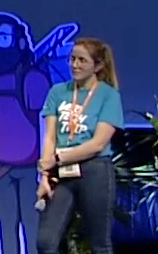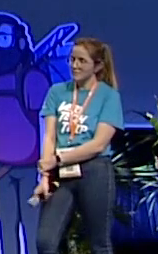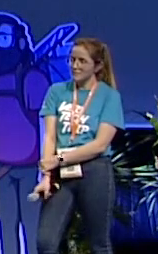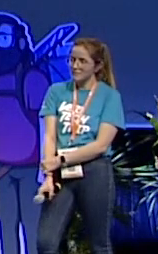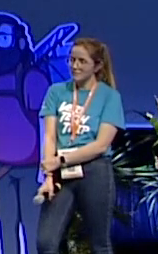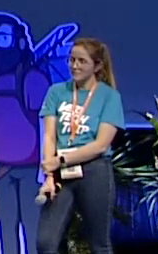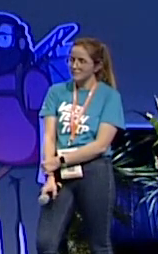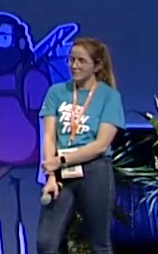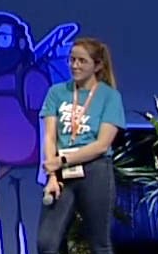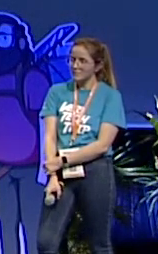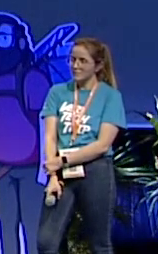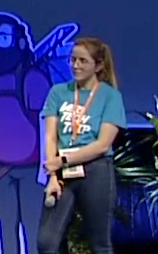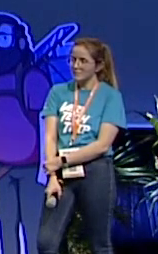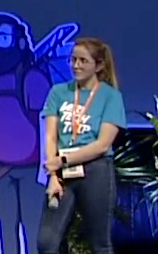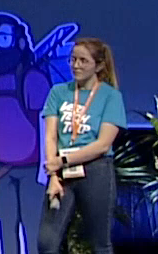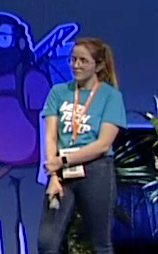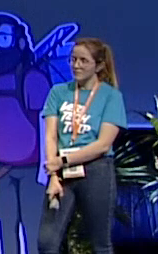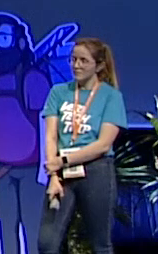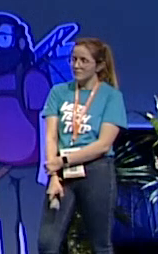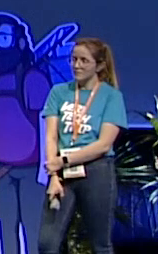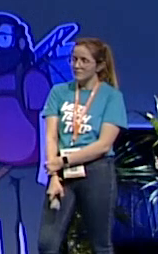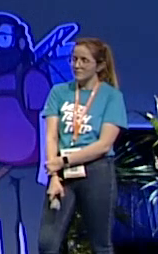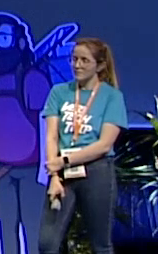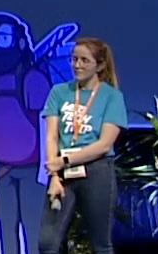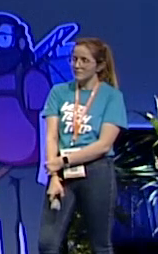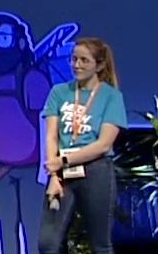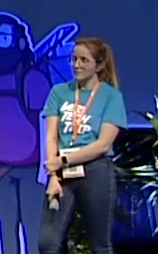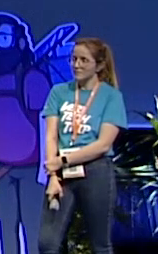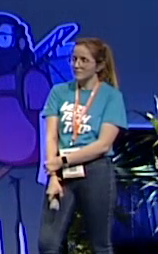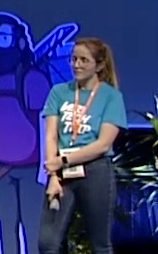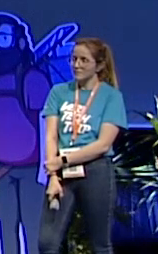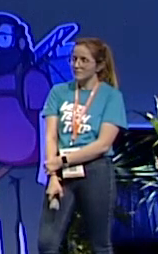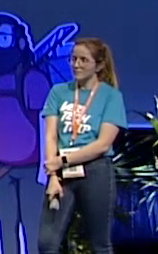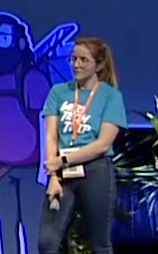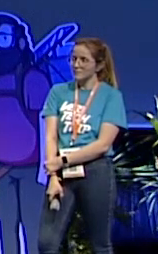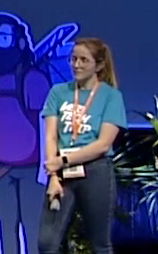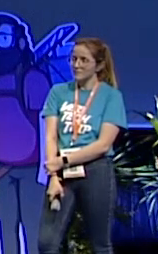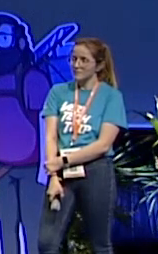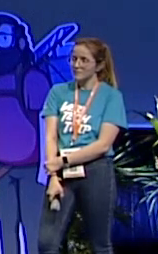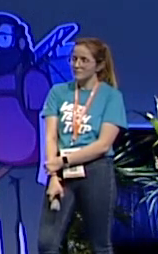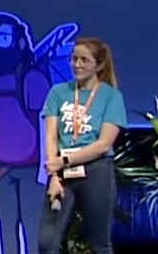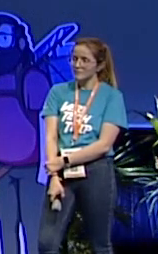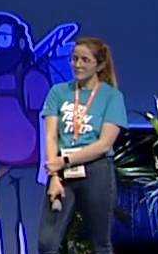et surtout, on aura besoin d'entraîner moins longtemps et donc d'économiser forcément de la ressource de calcul.